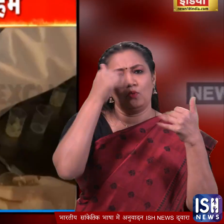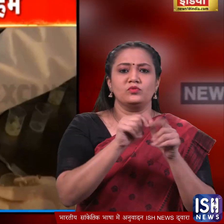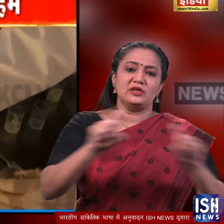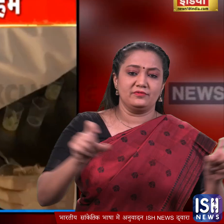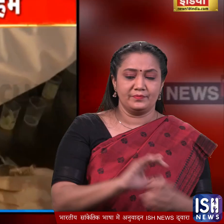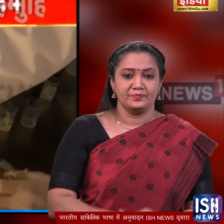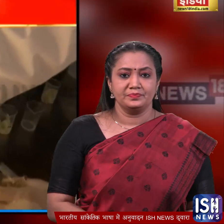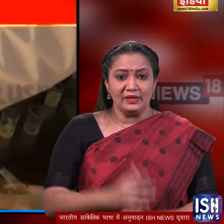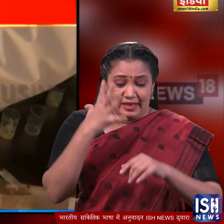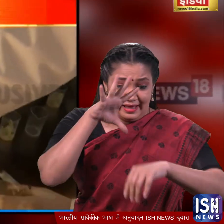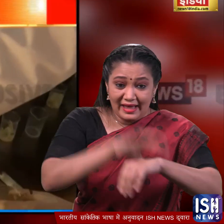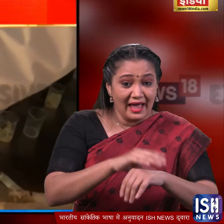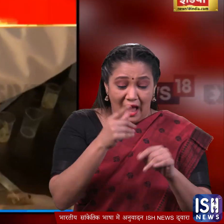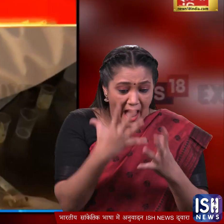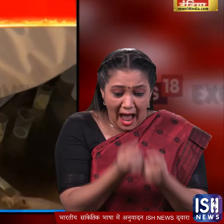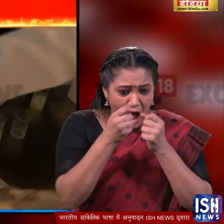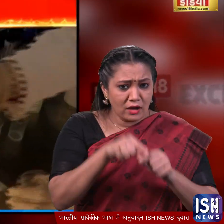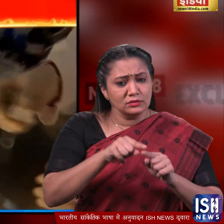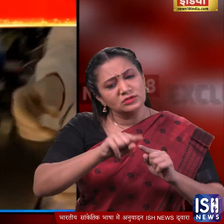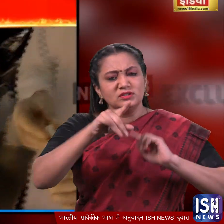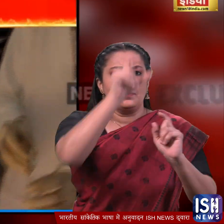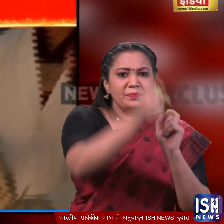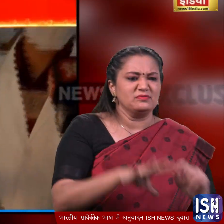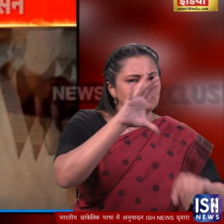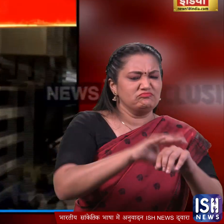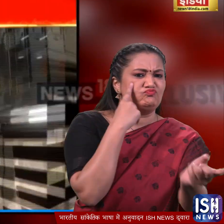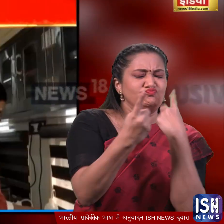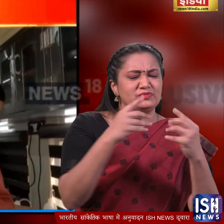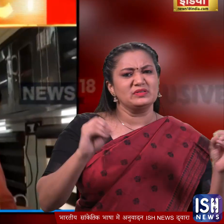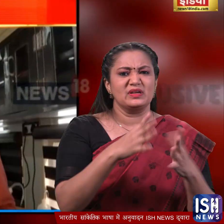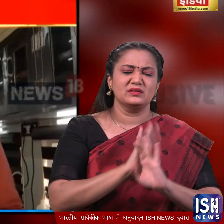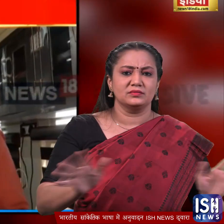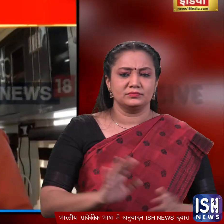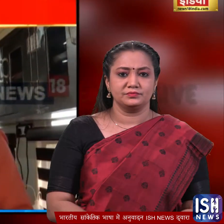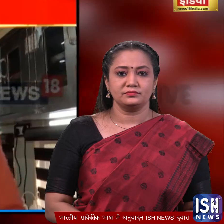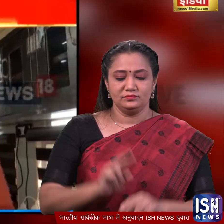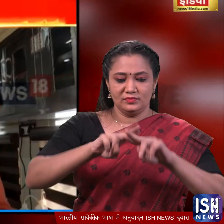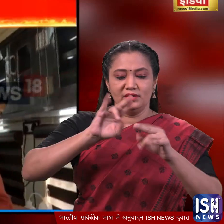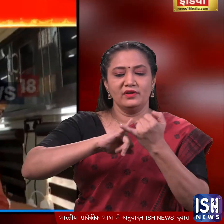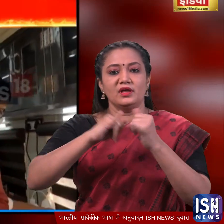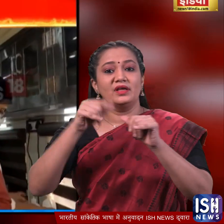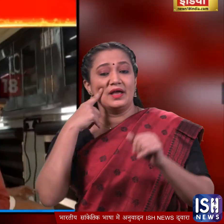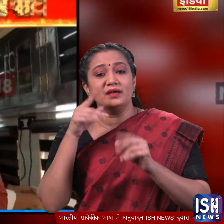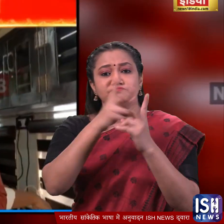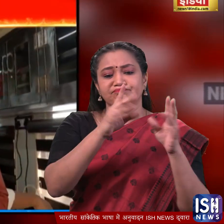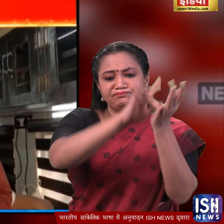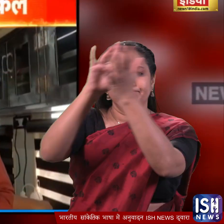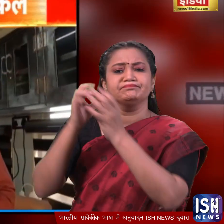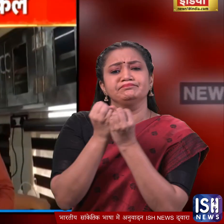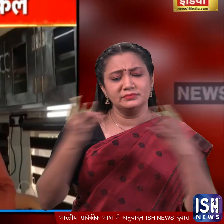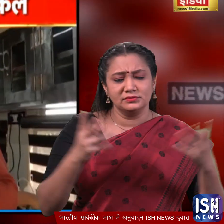है। बताया गया कि मिलावट का पता चलते ही आरोपियों पर कार्रवाई भी शुरू कर दी गई। तमाम राज्यों में FSSAI की तरफ